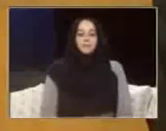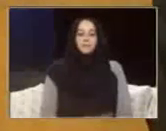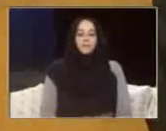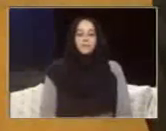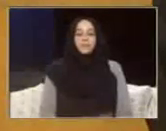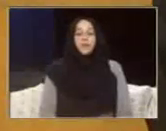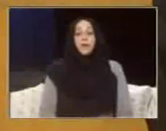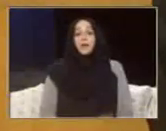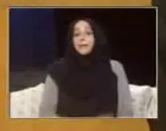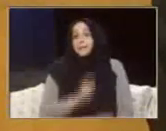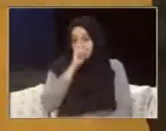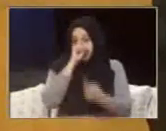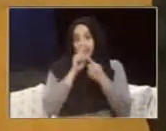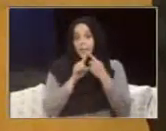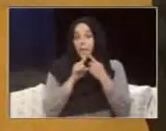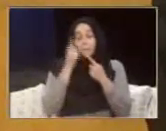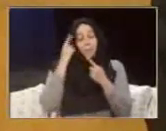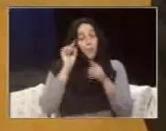الحديث عن التربية